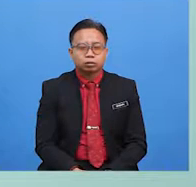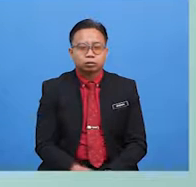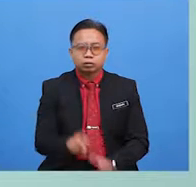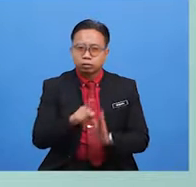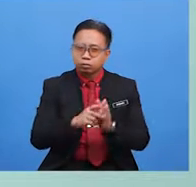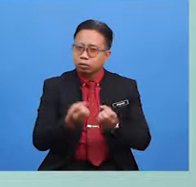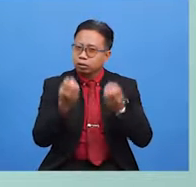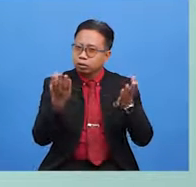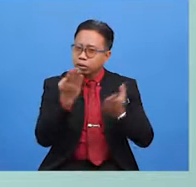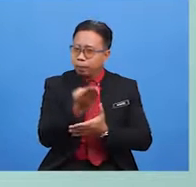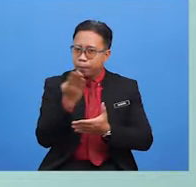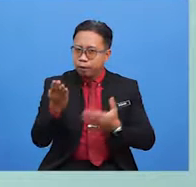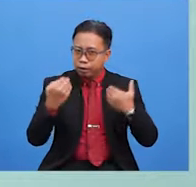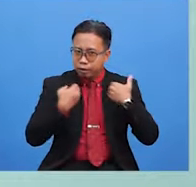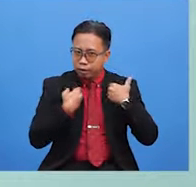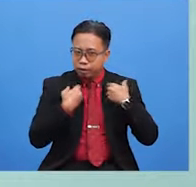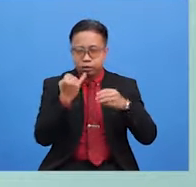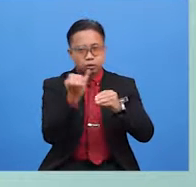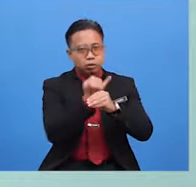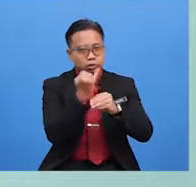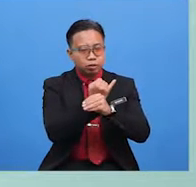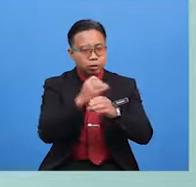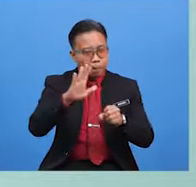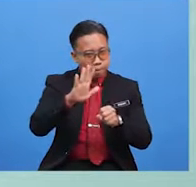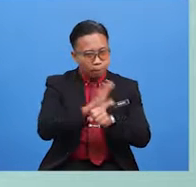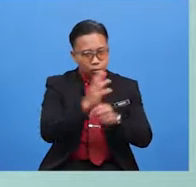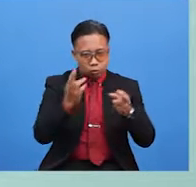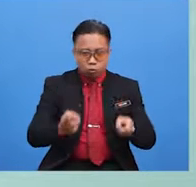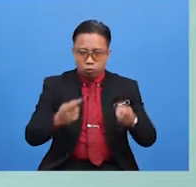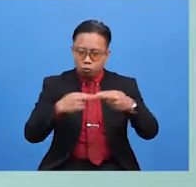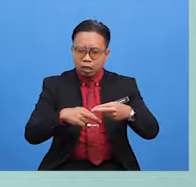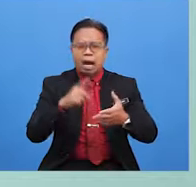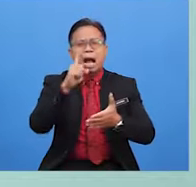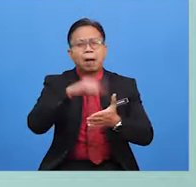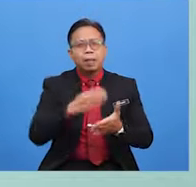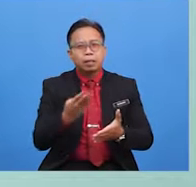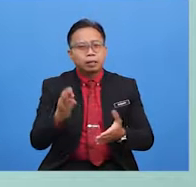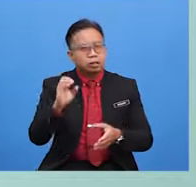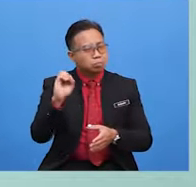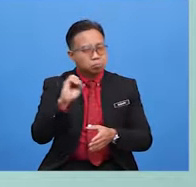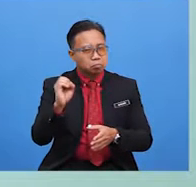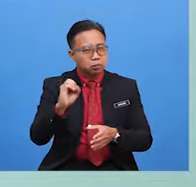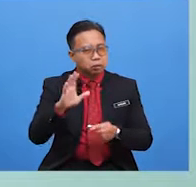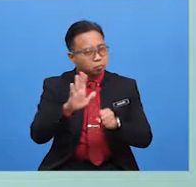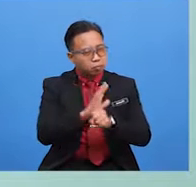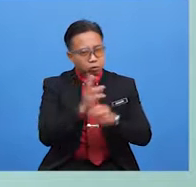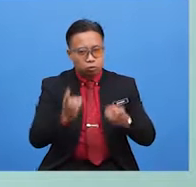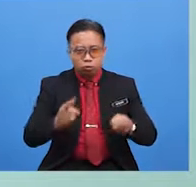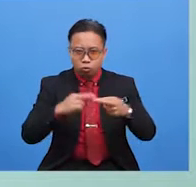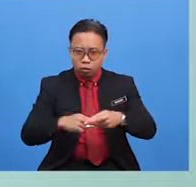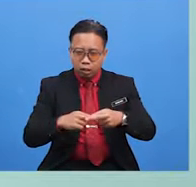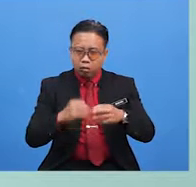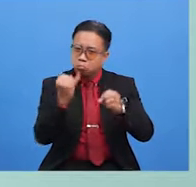Kebanyakan benda mempunyai cisim dan memenuhi luang. Apa benda yang tidak memenuhi cisim dan tidak memenuhi